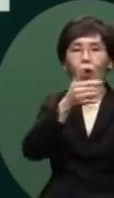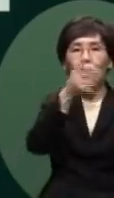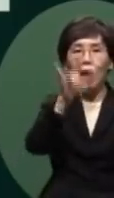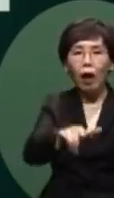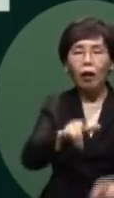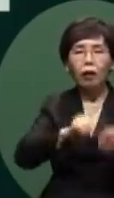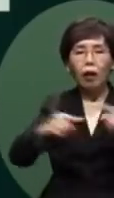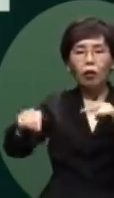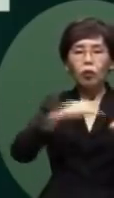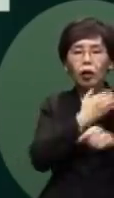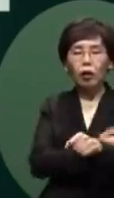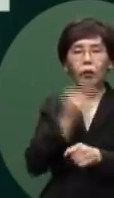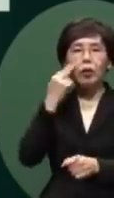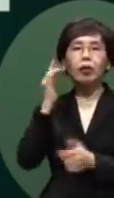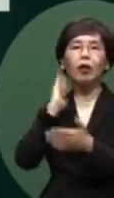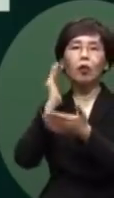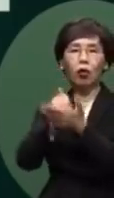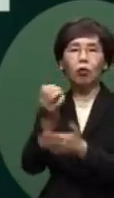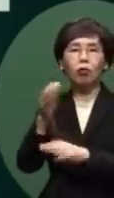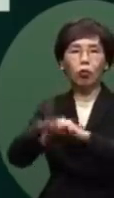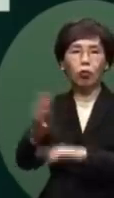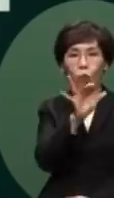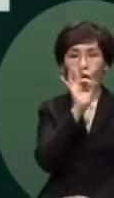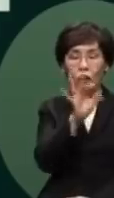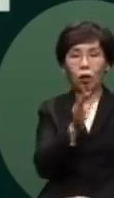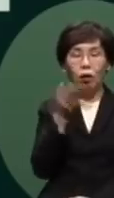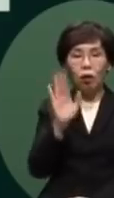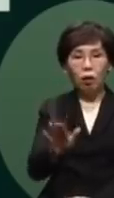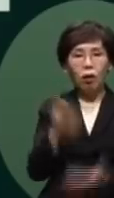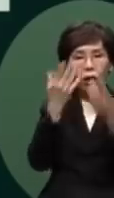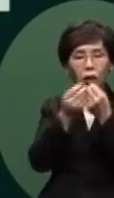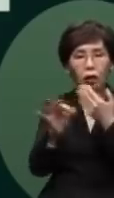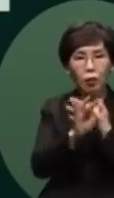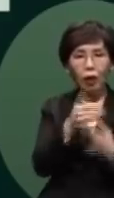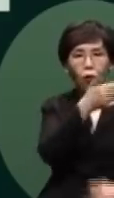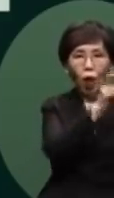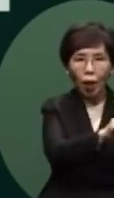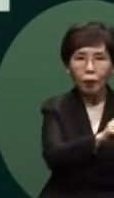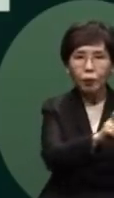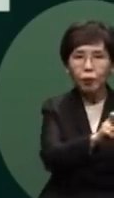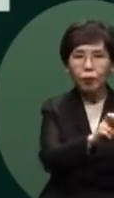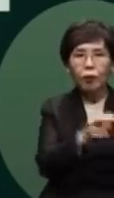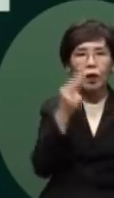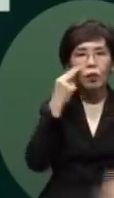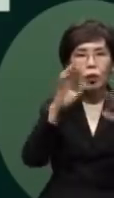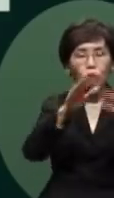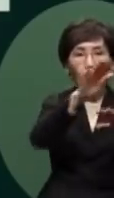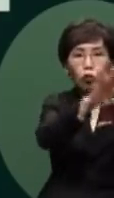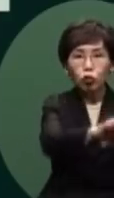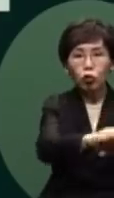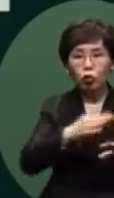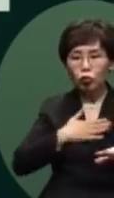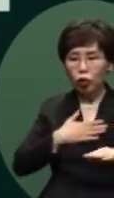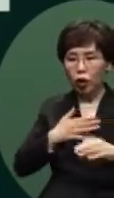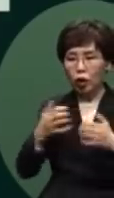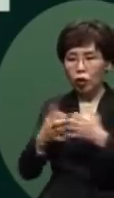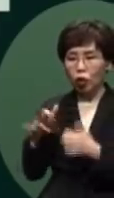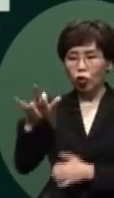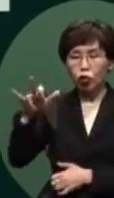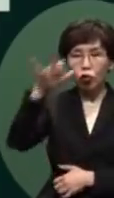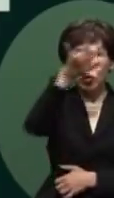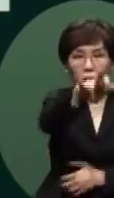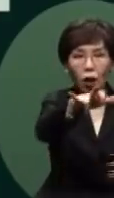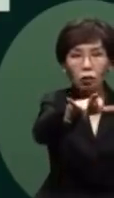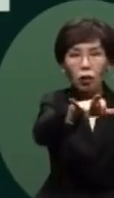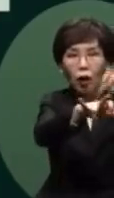자체에 대한 통제권은 미국 대통령이 그대로 갖고 있습니다. 그걸 예를 들면 괌이든 본토든 놔두고 그럼 우리 전투기 가서 실어